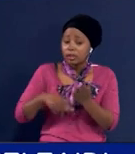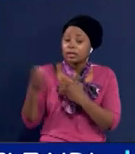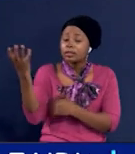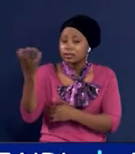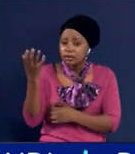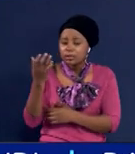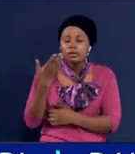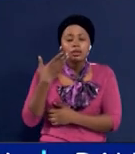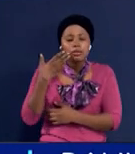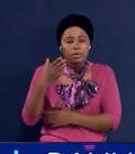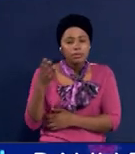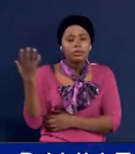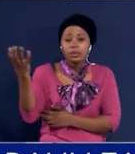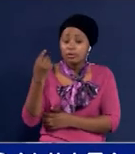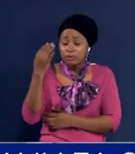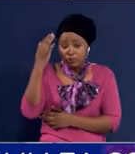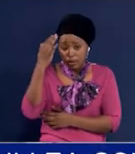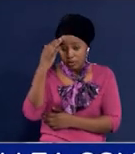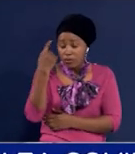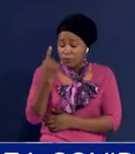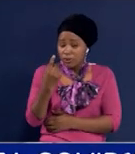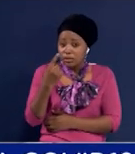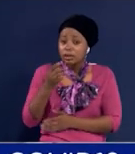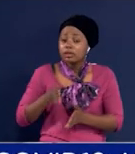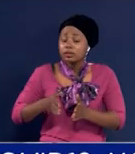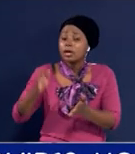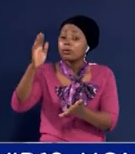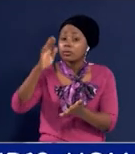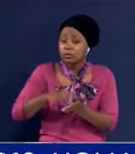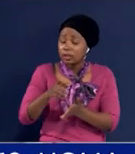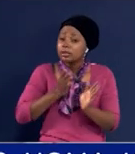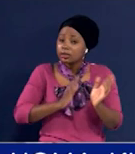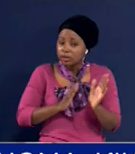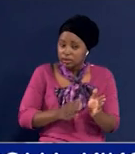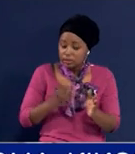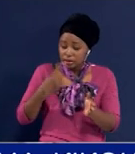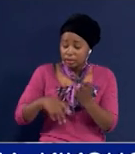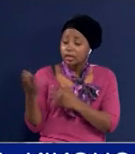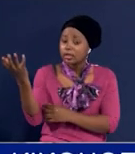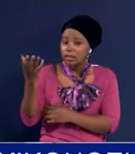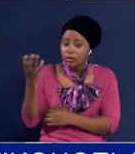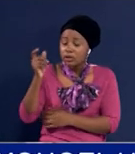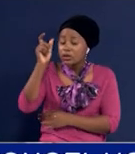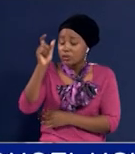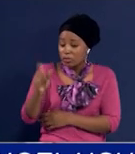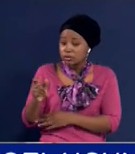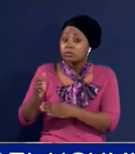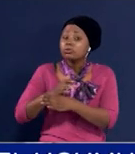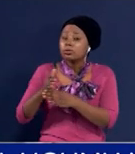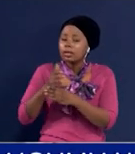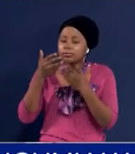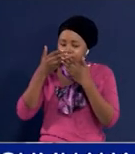jamii fahamu kwamba njia mojawapo ya kupunguza kasi ya maambukizi kuenea yakiwa miongoni mwa wanajamii ni watu kuvaa